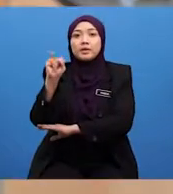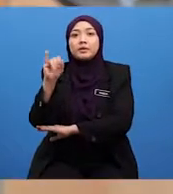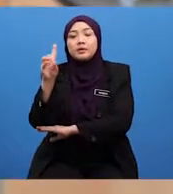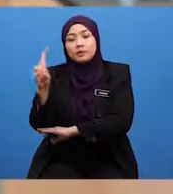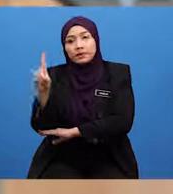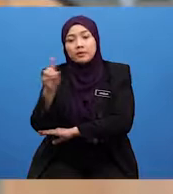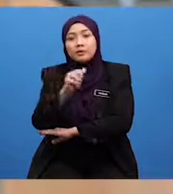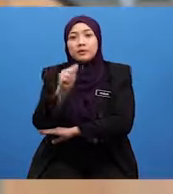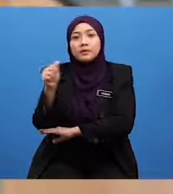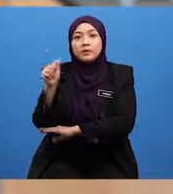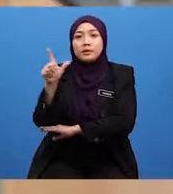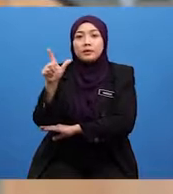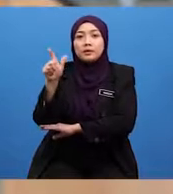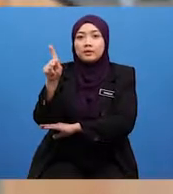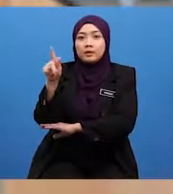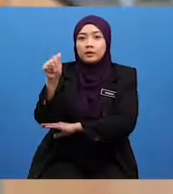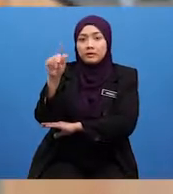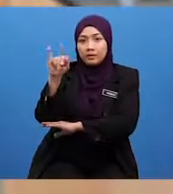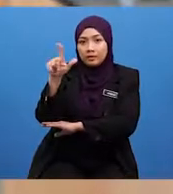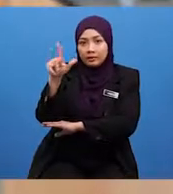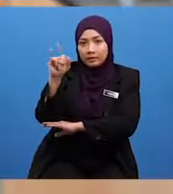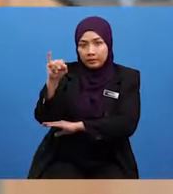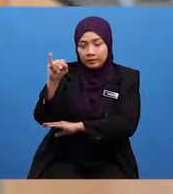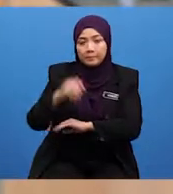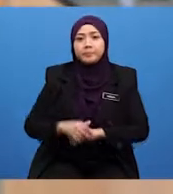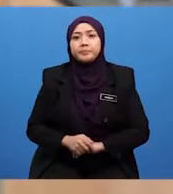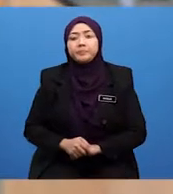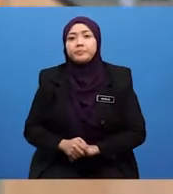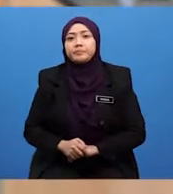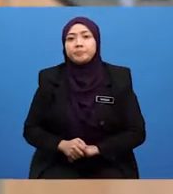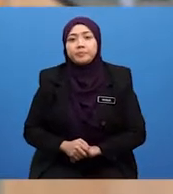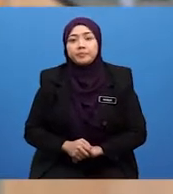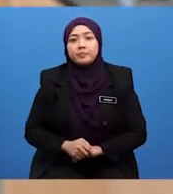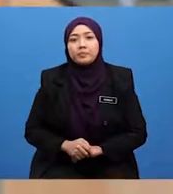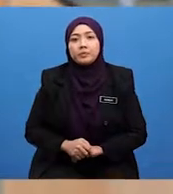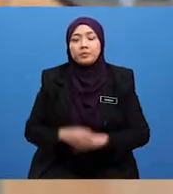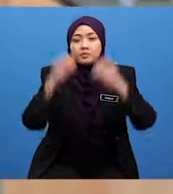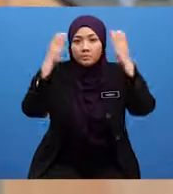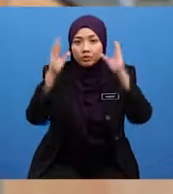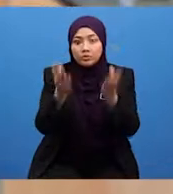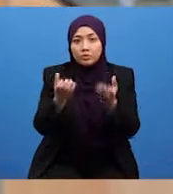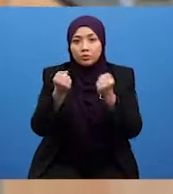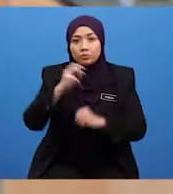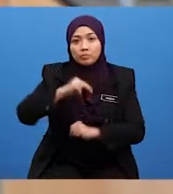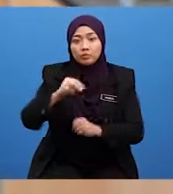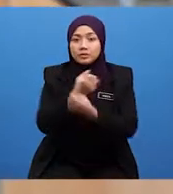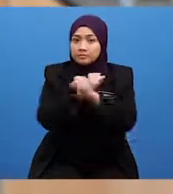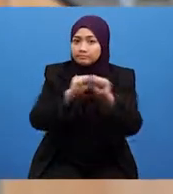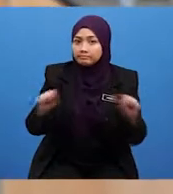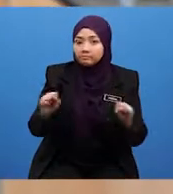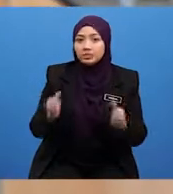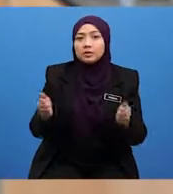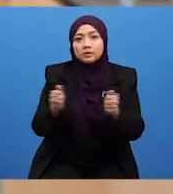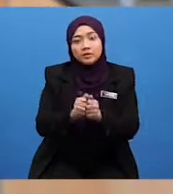Sebelum kita mulakan sesi pembelajaran kita hari ini, cikgu nak murid-murid bersedia dengan